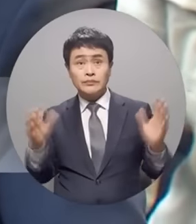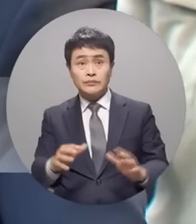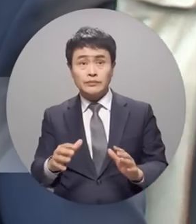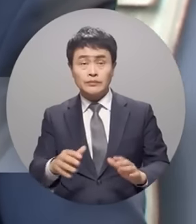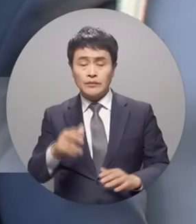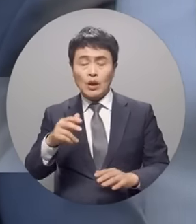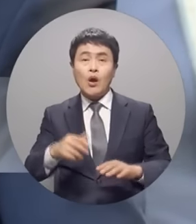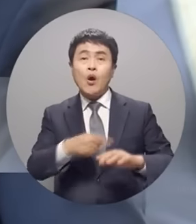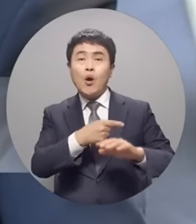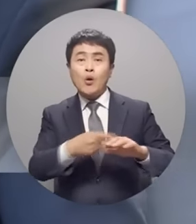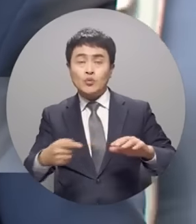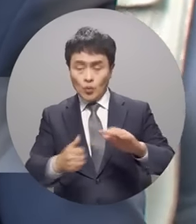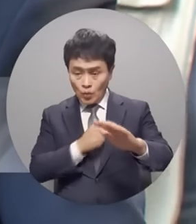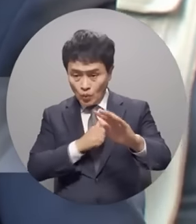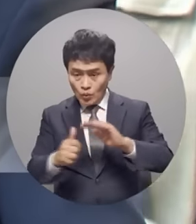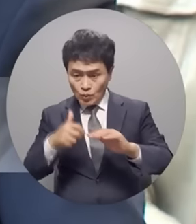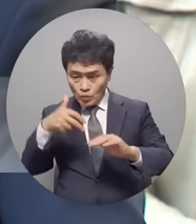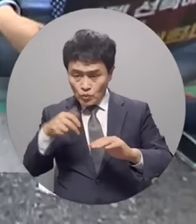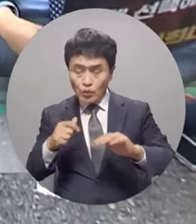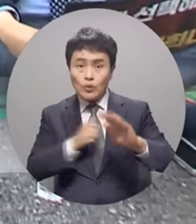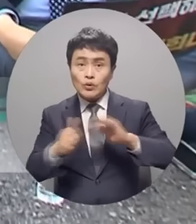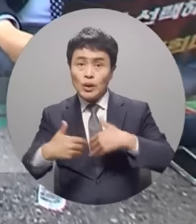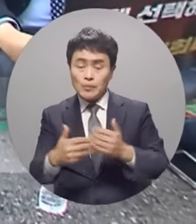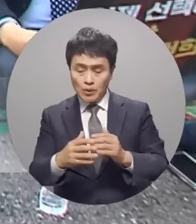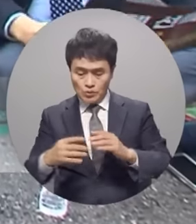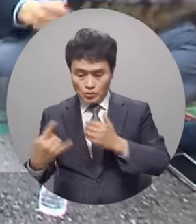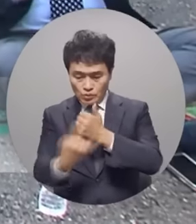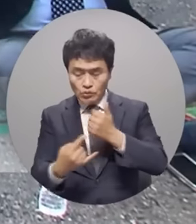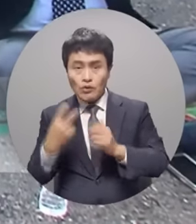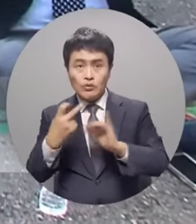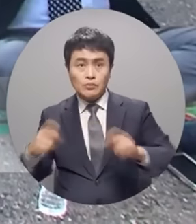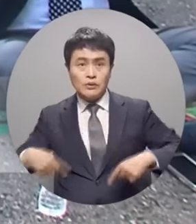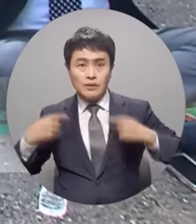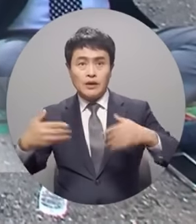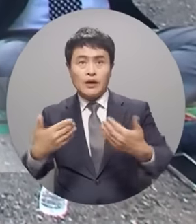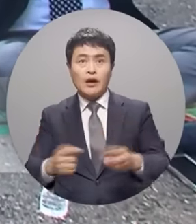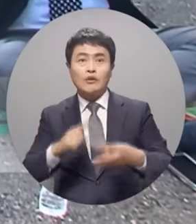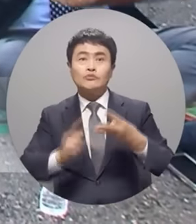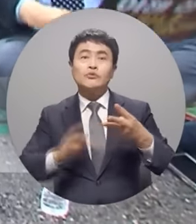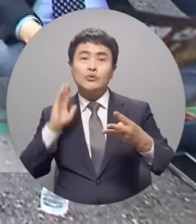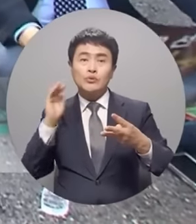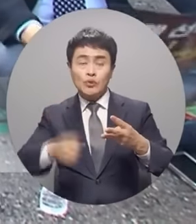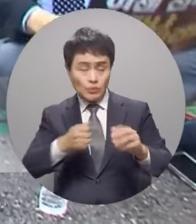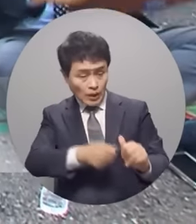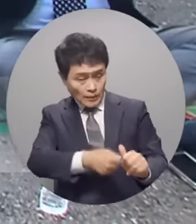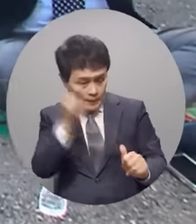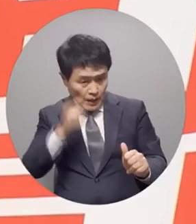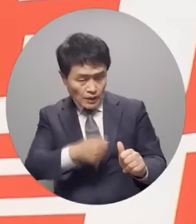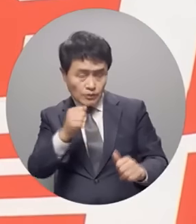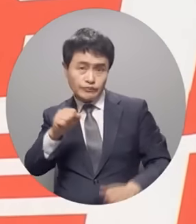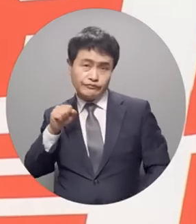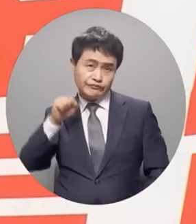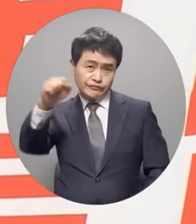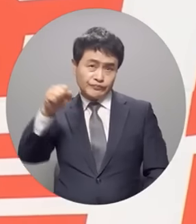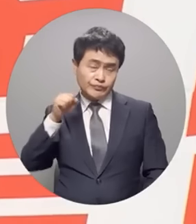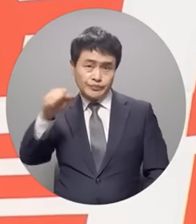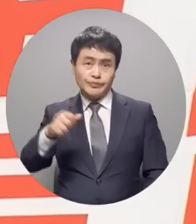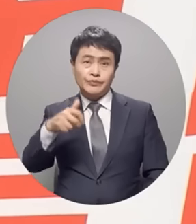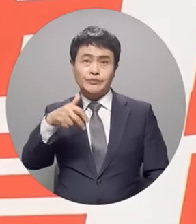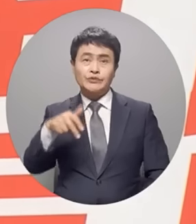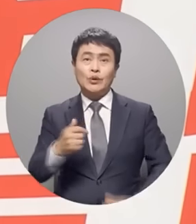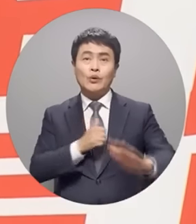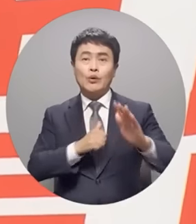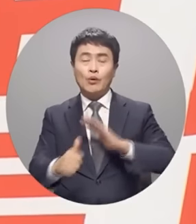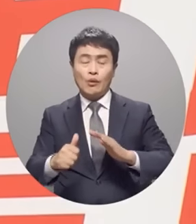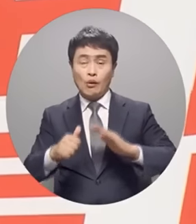조국 대표를 포함한 소속 국회의원 12명 전원이 참석해 윤석열 대통령 탄핵 구호를 외쳤습니다. 조 대표는